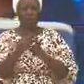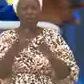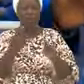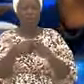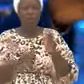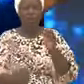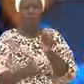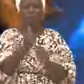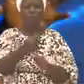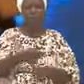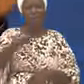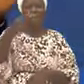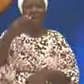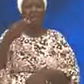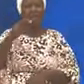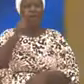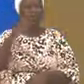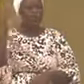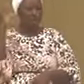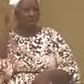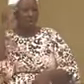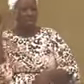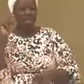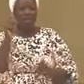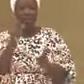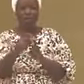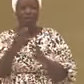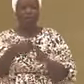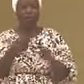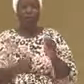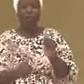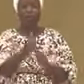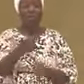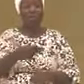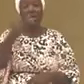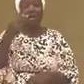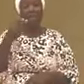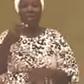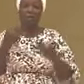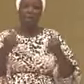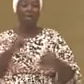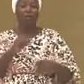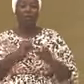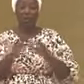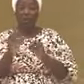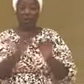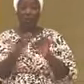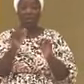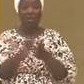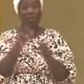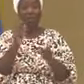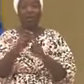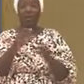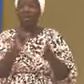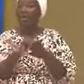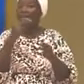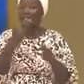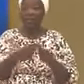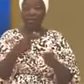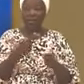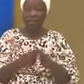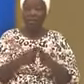tu écoute la parole du très haut laissez moi vous expliquer ce nom